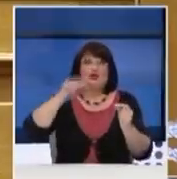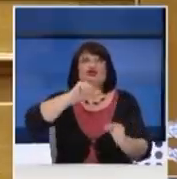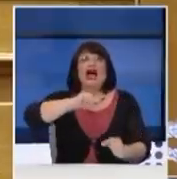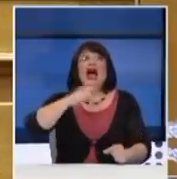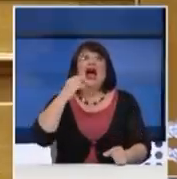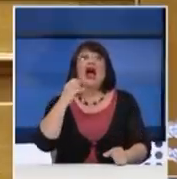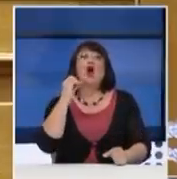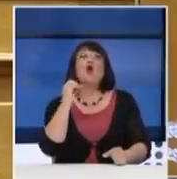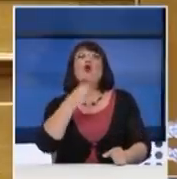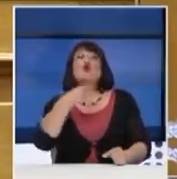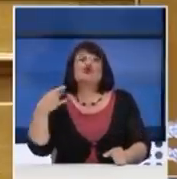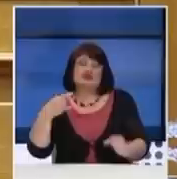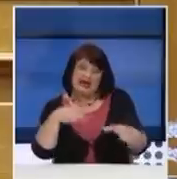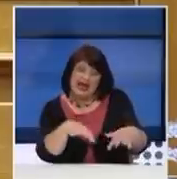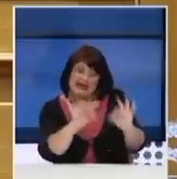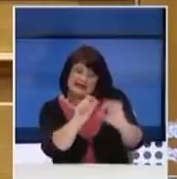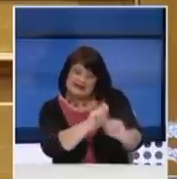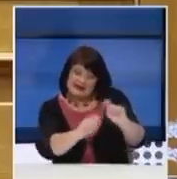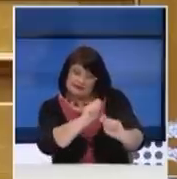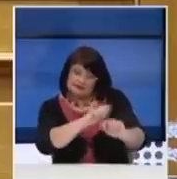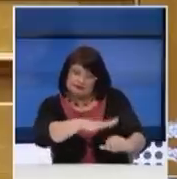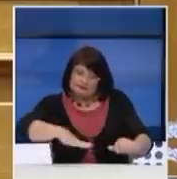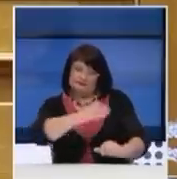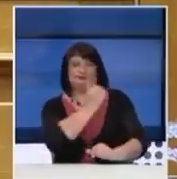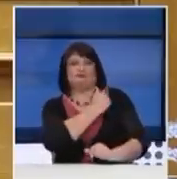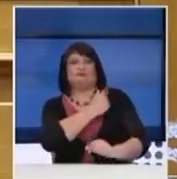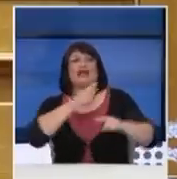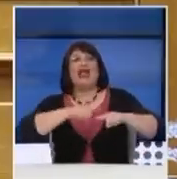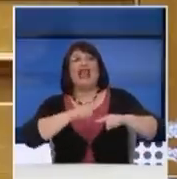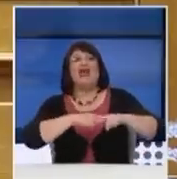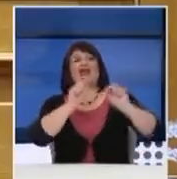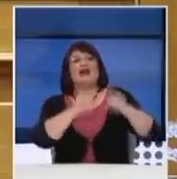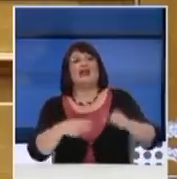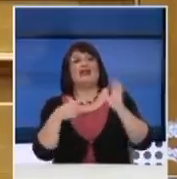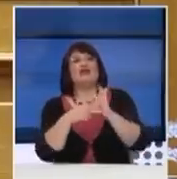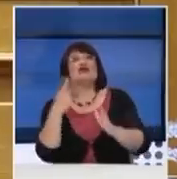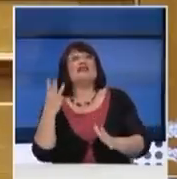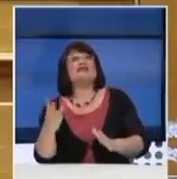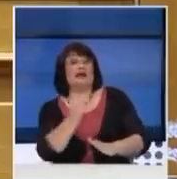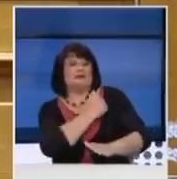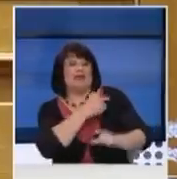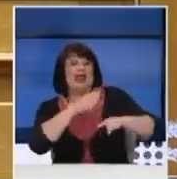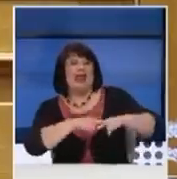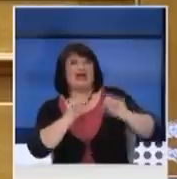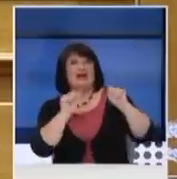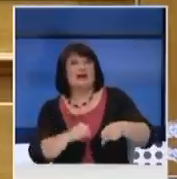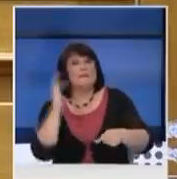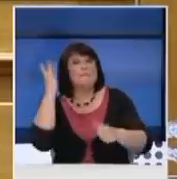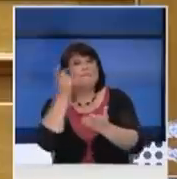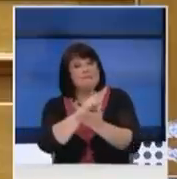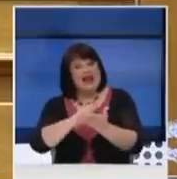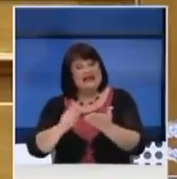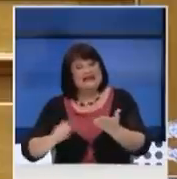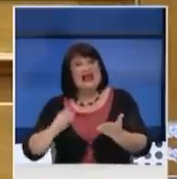ΑΟΣ. Ζήτησε από την Ελλάδα να συμφωνήσει η Κύπρος με την Ελλάδα. Το 2003 παρακαλώ. Υπάρχουν στα πρακτικά